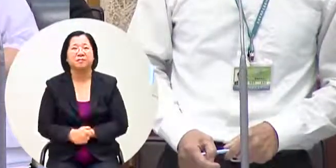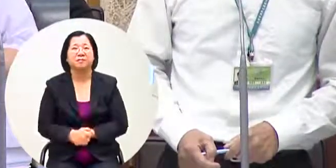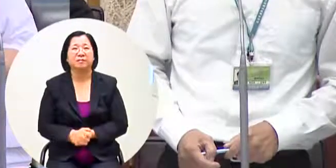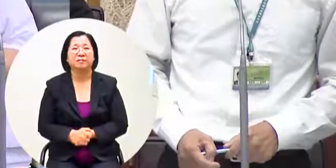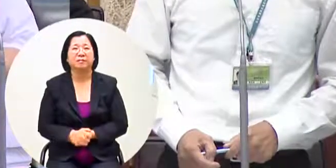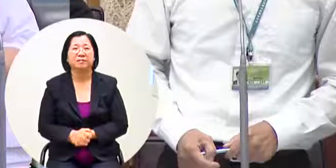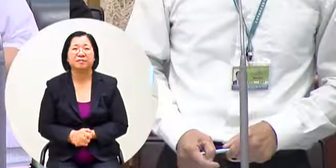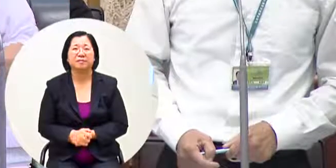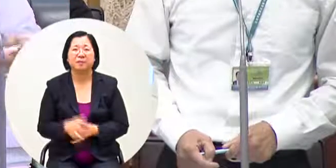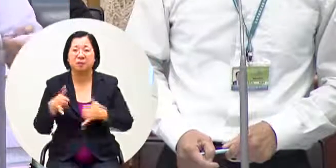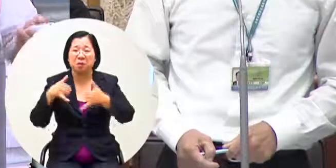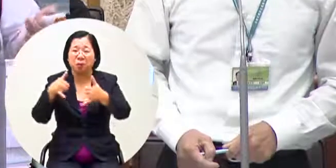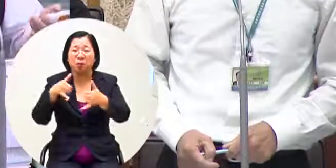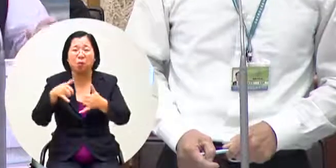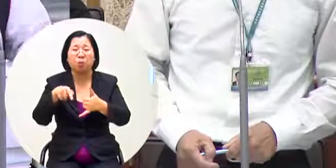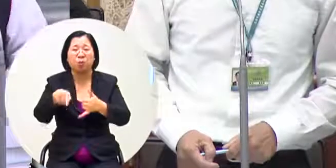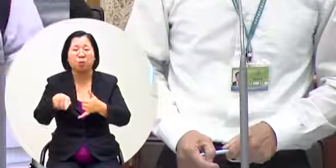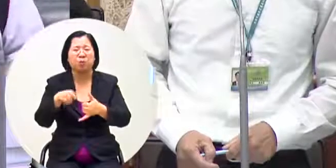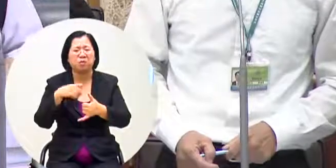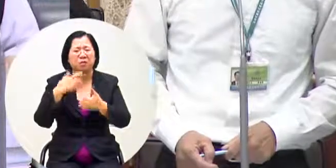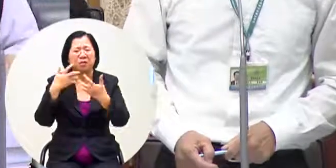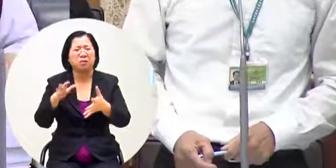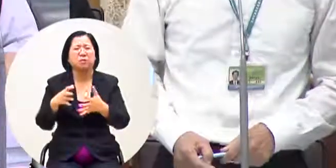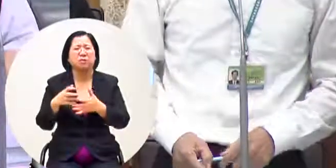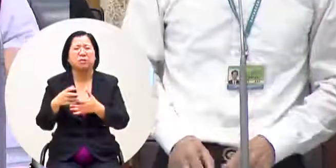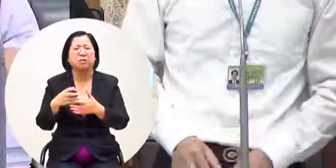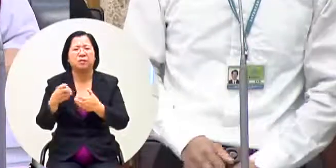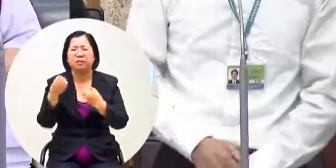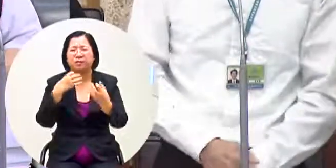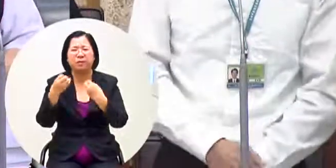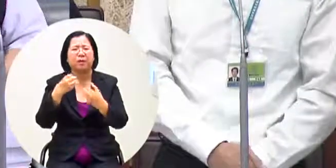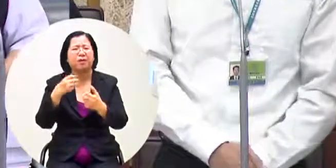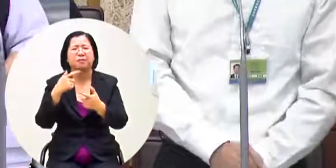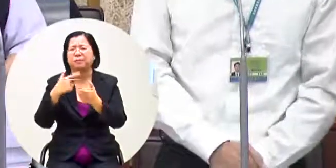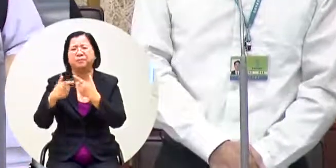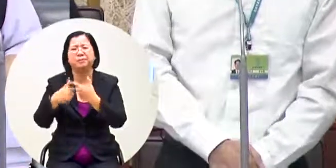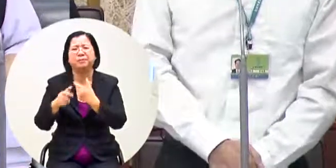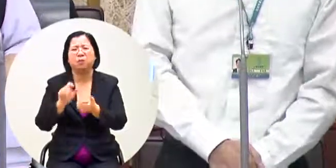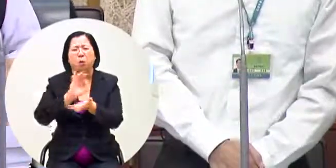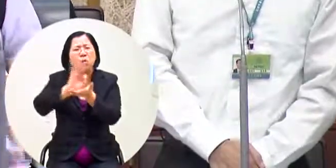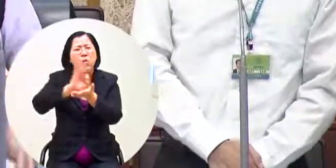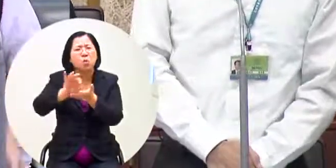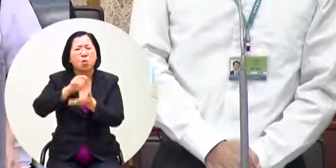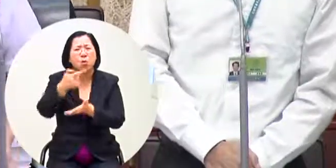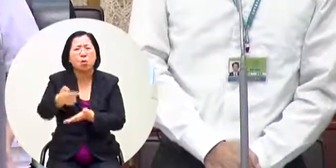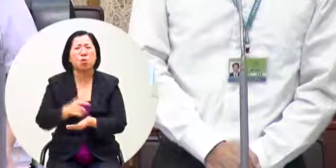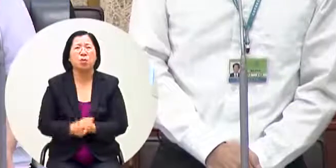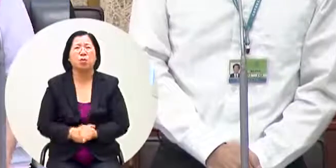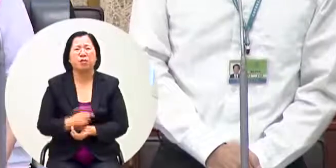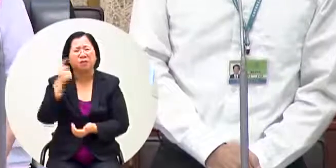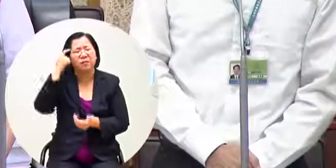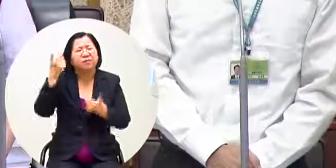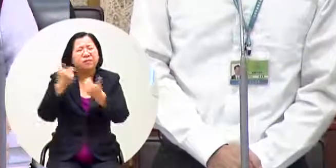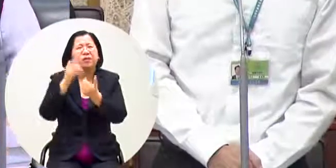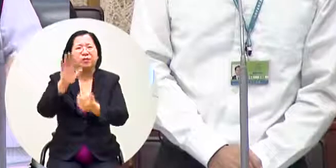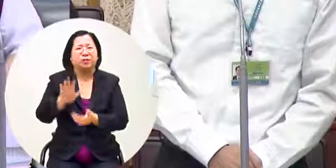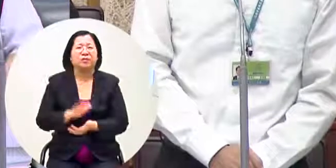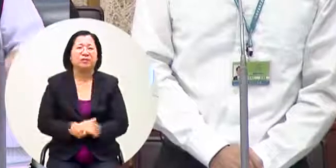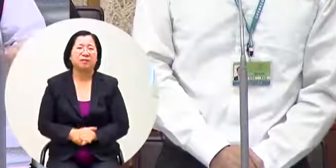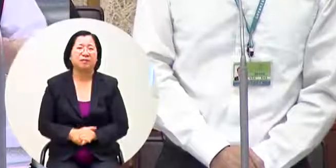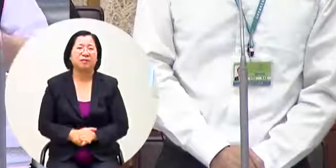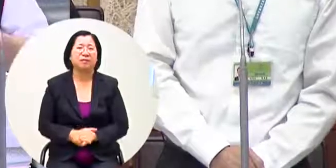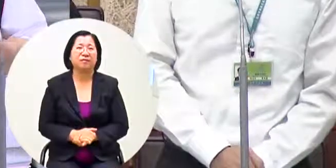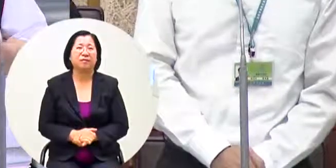无适合啦。啊，事实开遐济钱，啊，佮而且遐济反对的这个声音，一定啊做落，我甲你讲做落